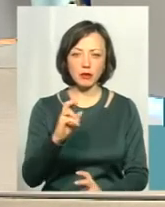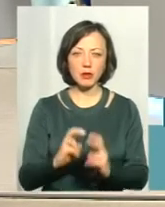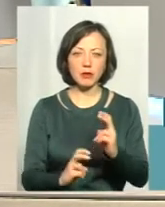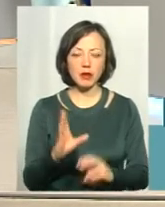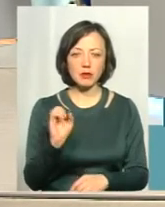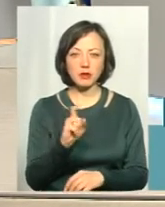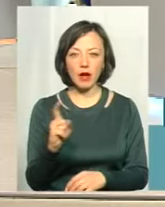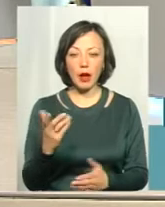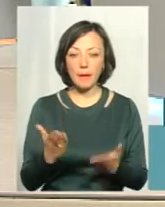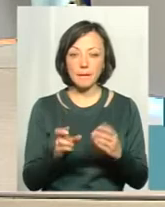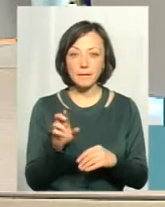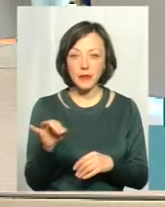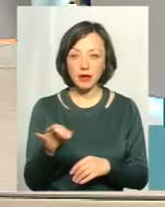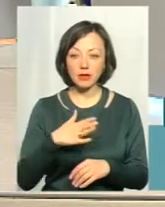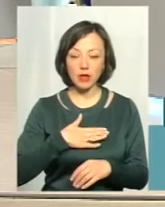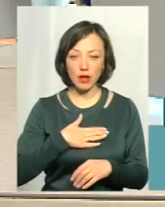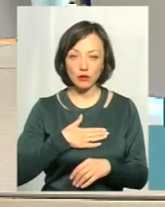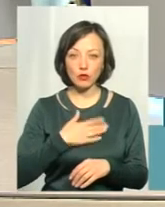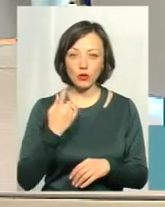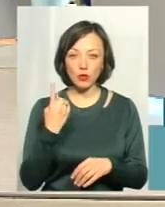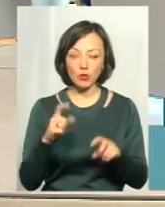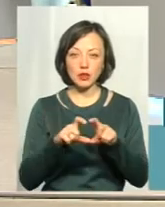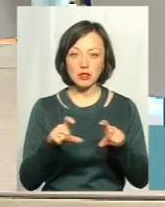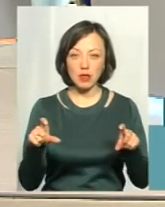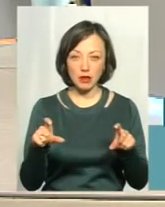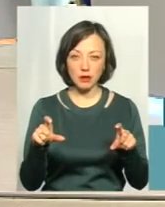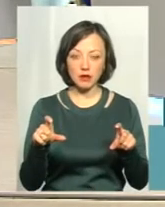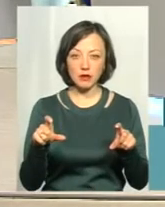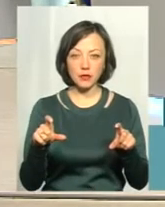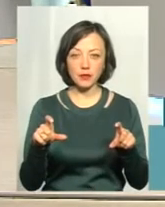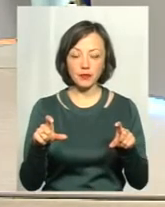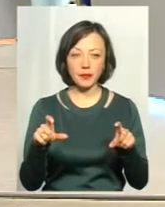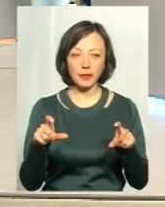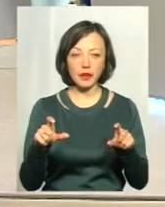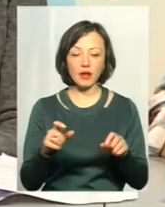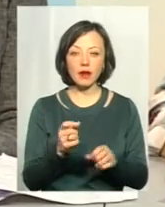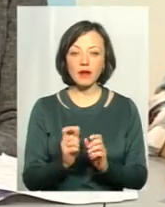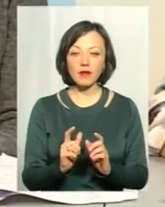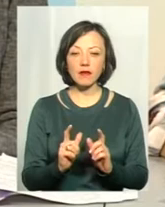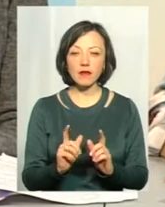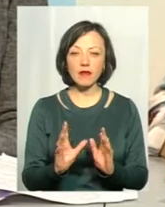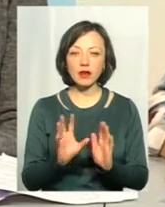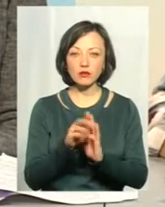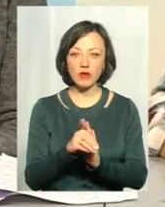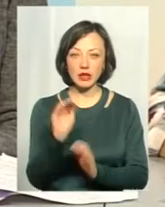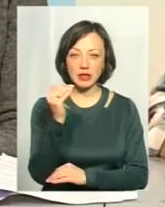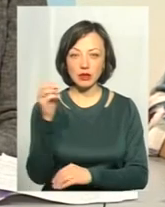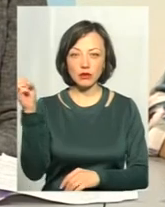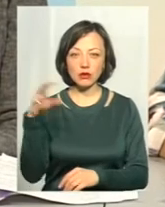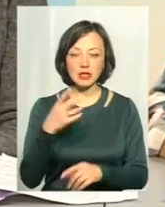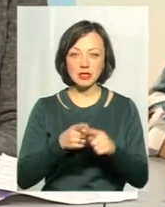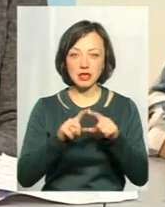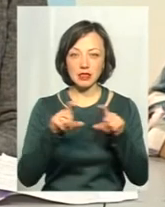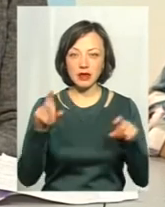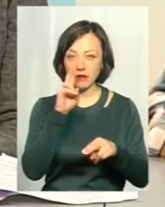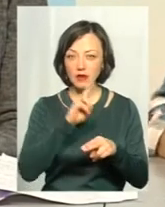підприємствах. Якби, наприклад, в нашому зараз одному із закладів поставити, влаштувати дитину сонця, напевно, цей заклад би втратив